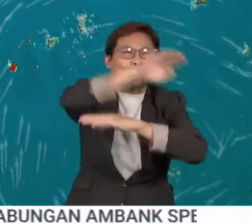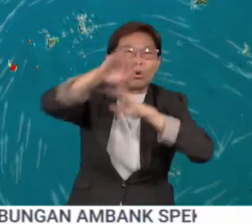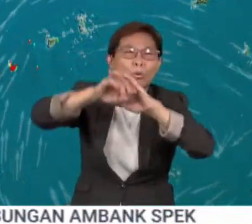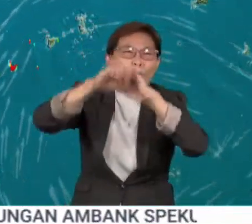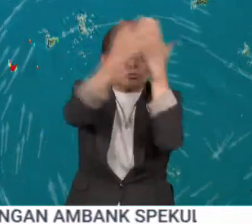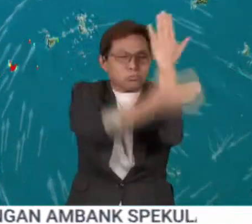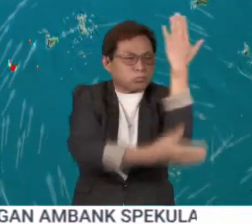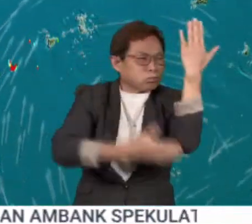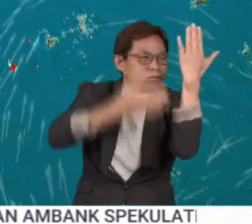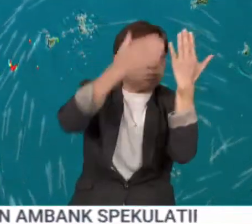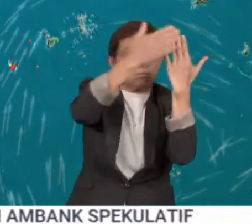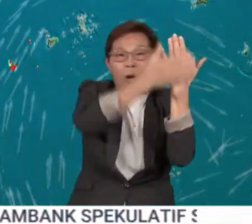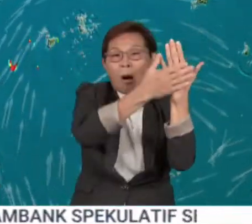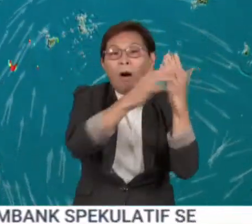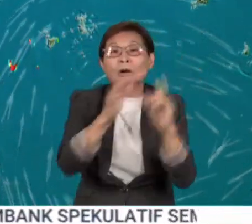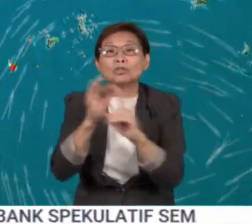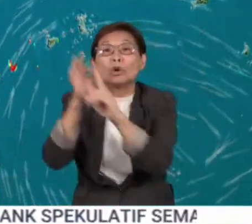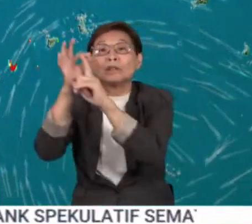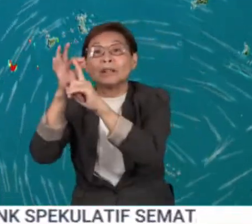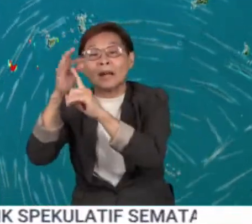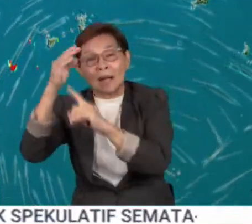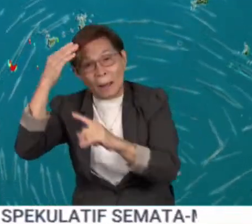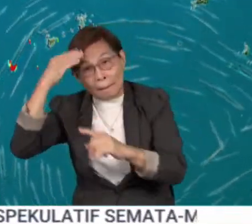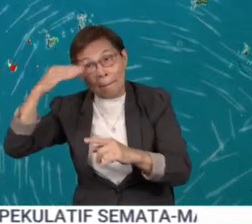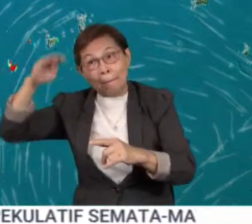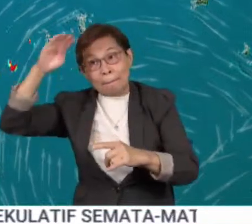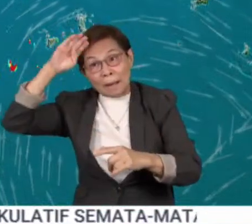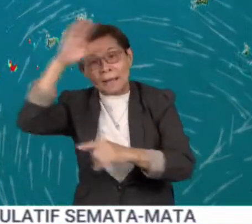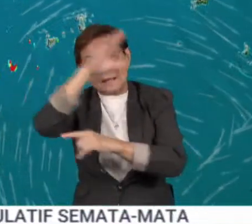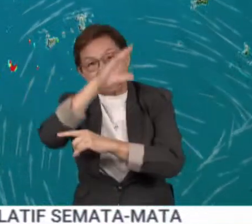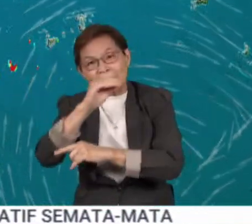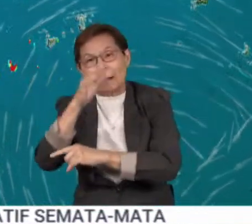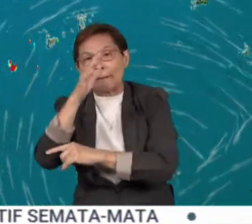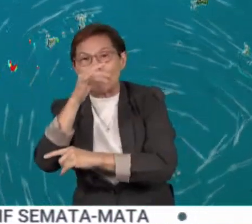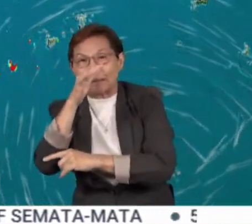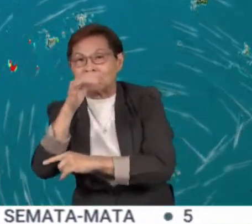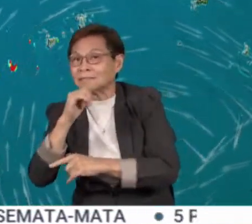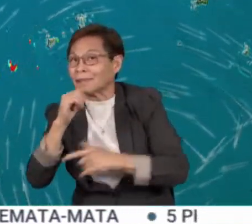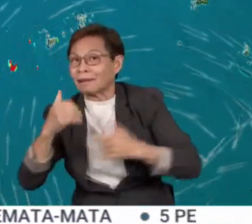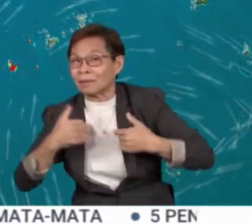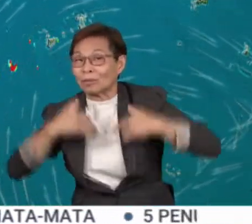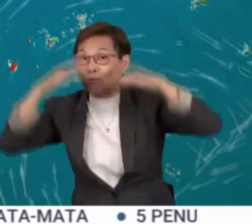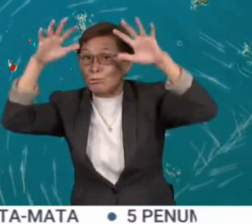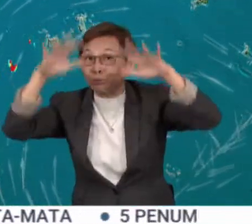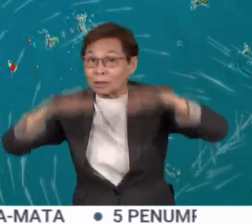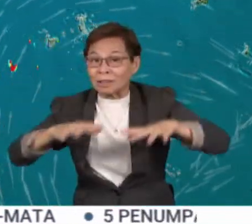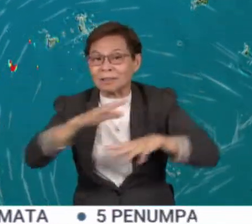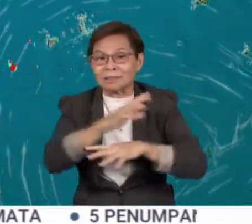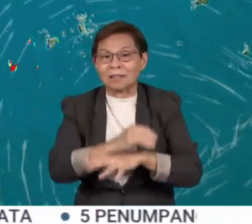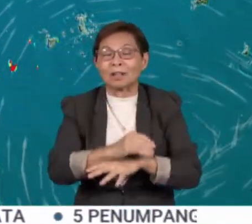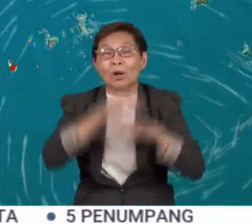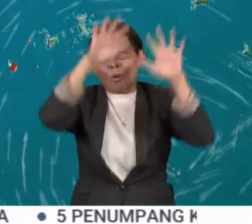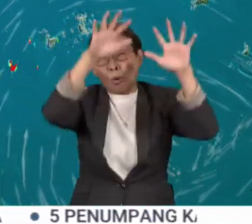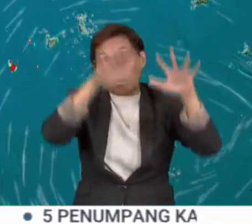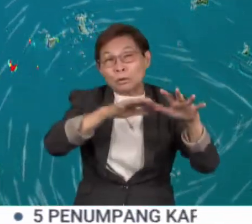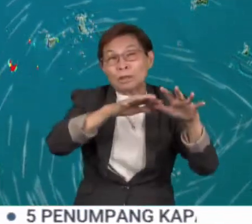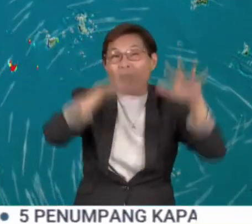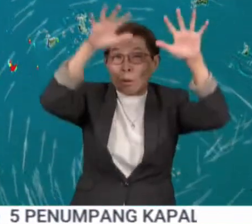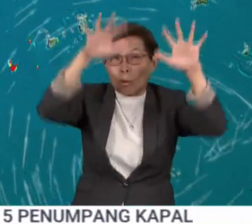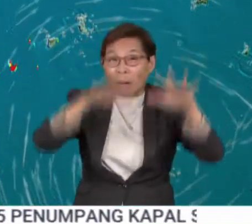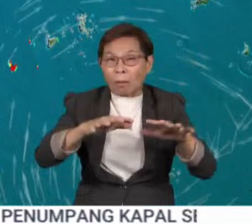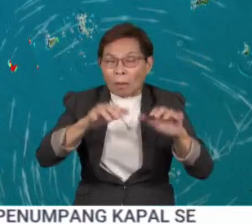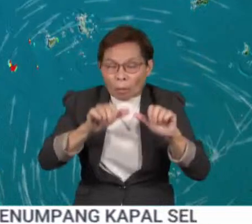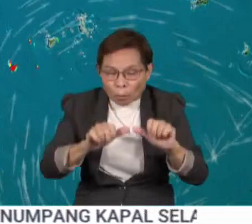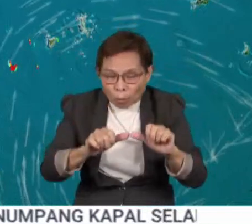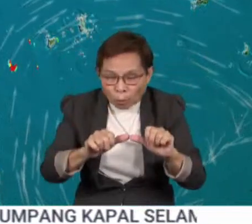di semenanjung Malaysia kecuali di negeri Perlis dan negeri Melaka. Dan keadaan hujan ini dijangka akan